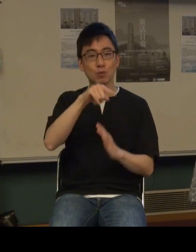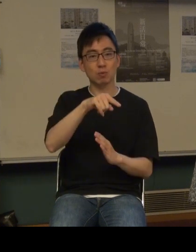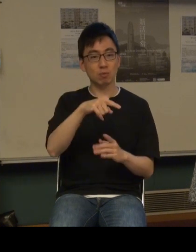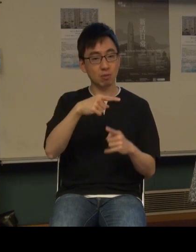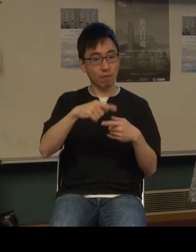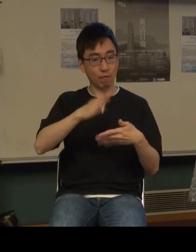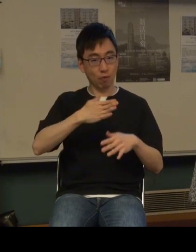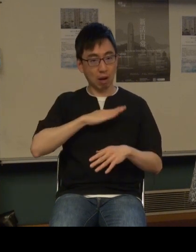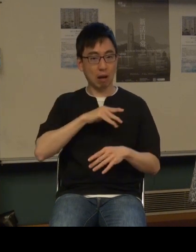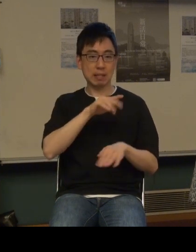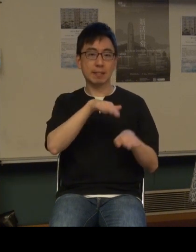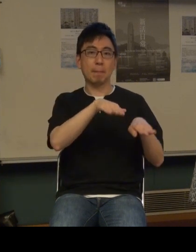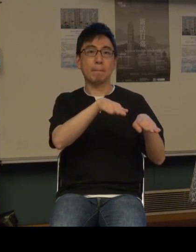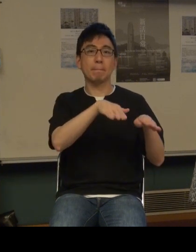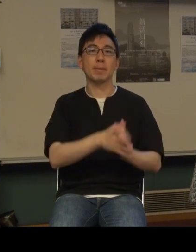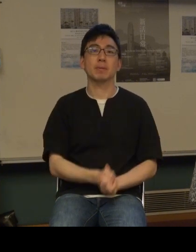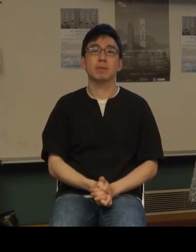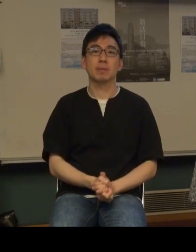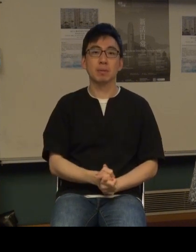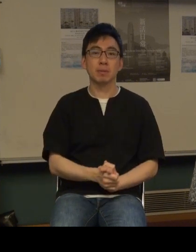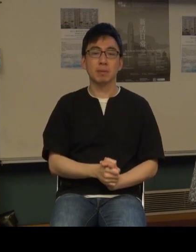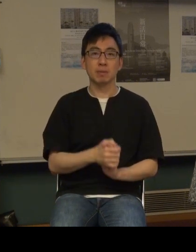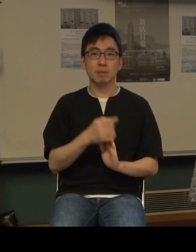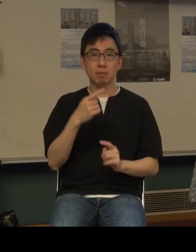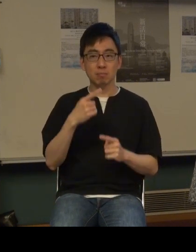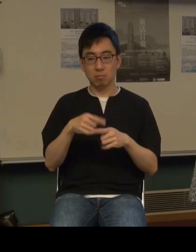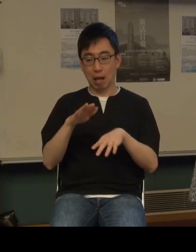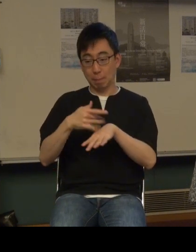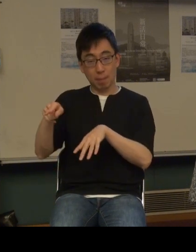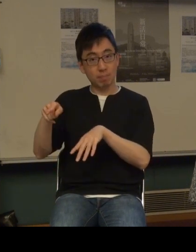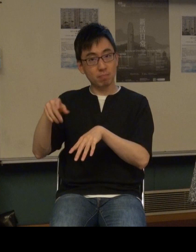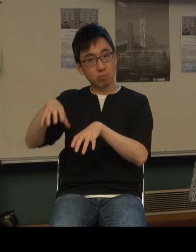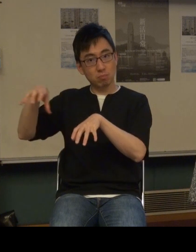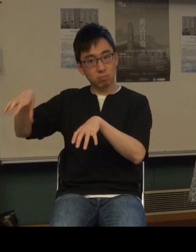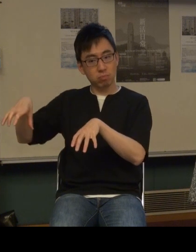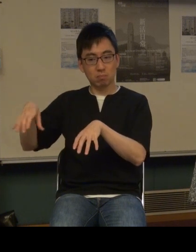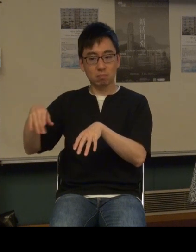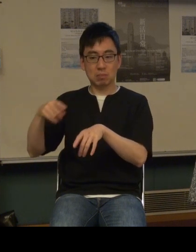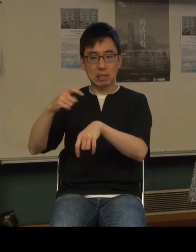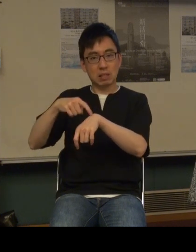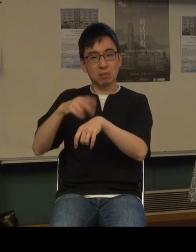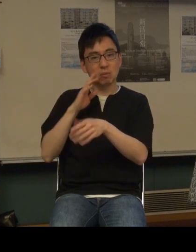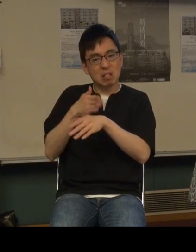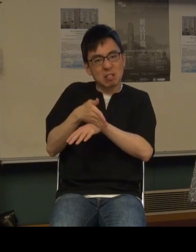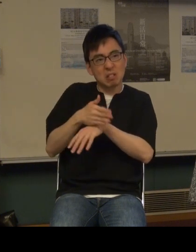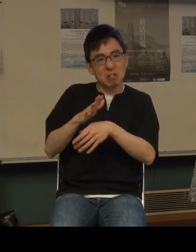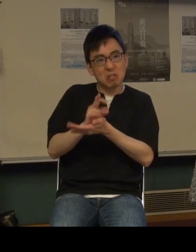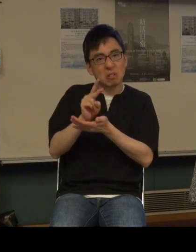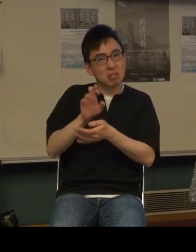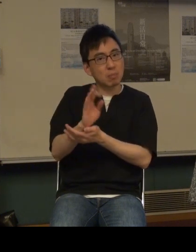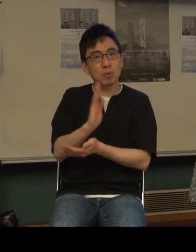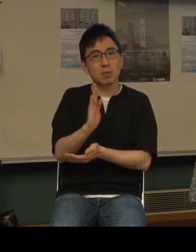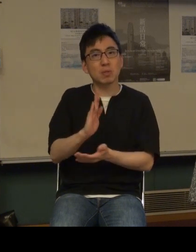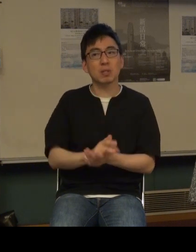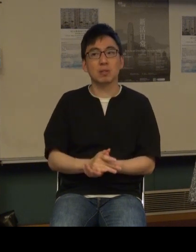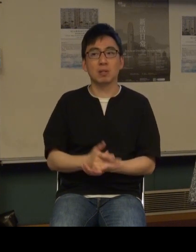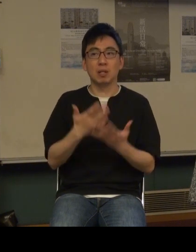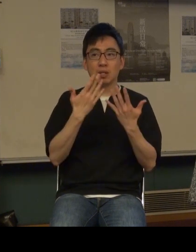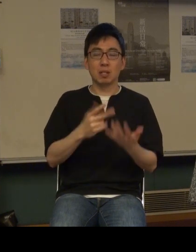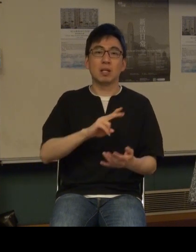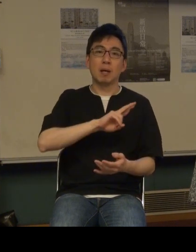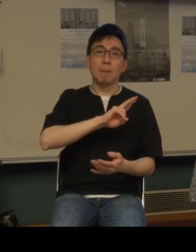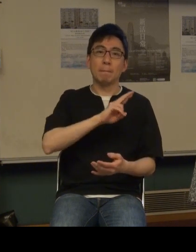格咧去設計嘅，咁係遲過頭先嗰兩座建築物幾年嘅啫。咁啊，而家咧佢就改成咗